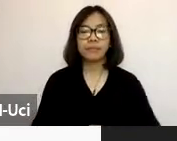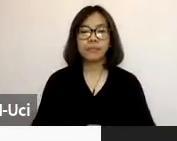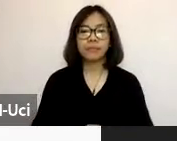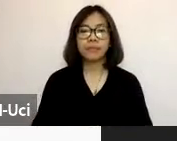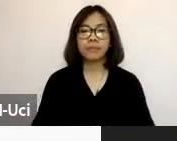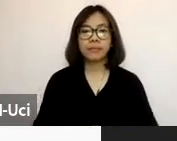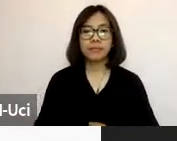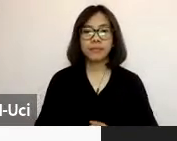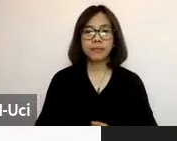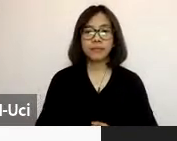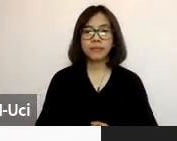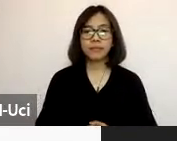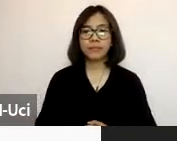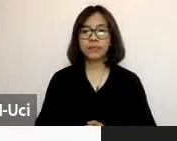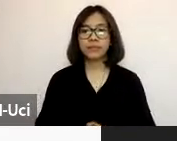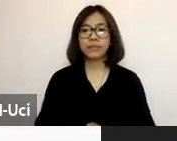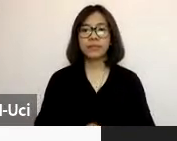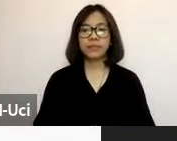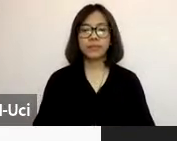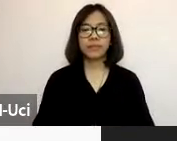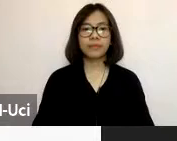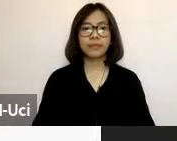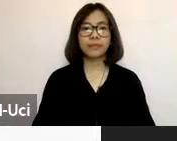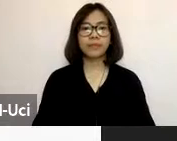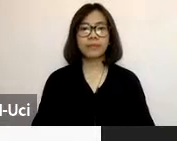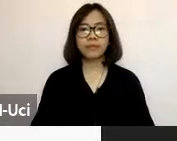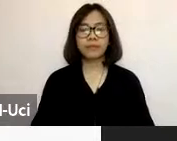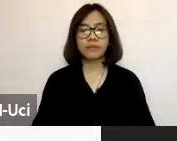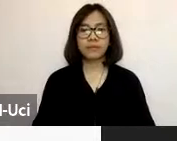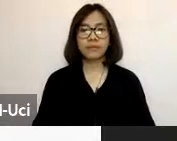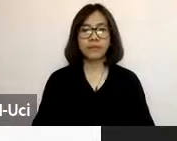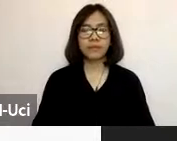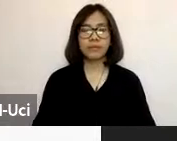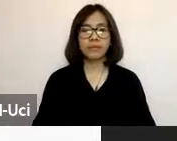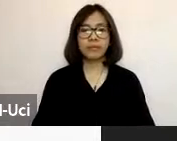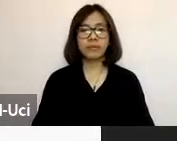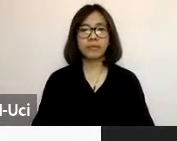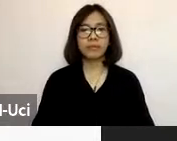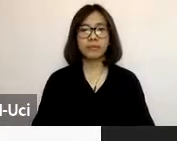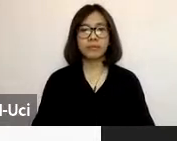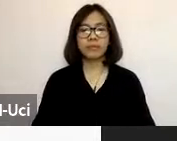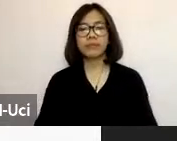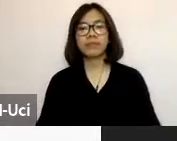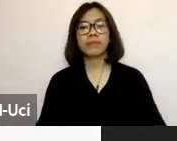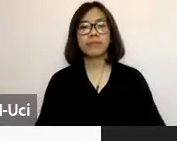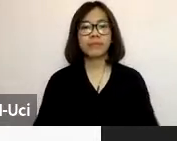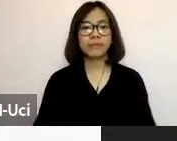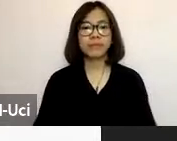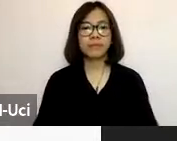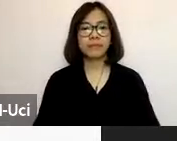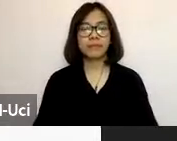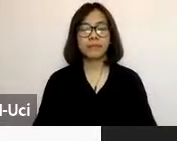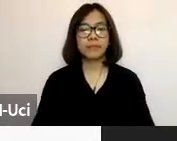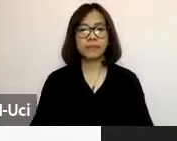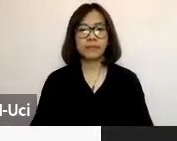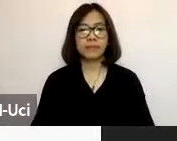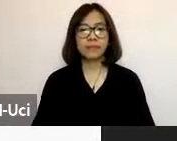Eh ini undang-undang itu mengatur